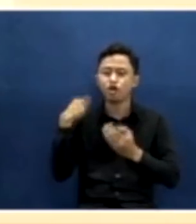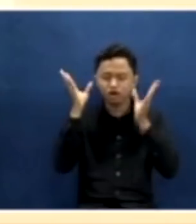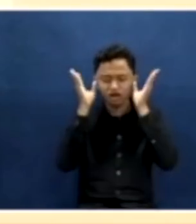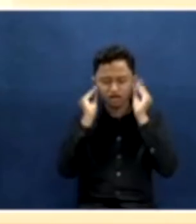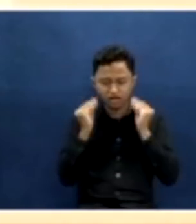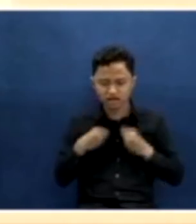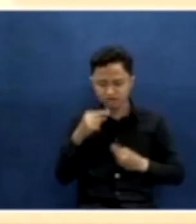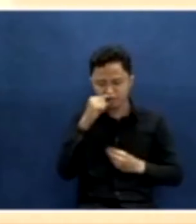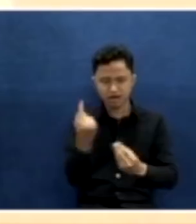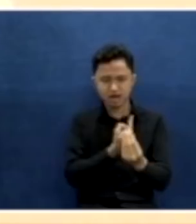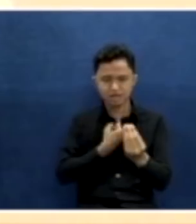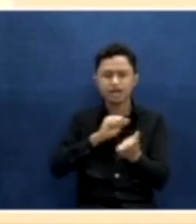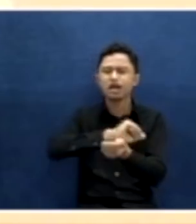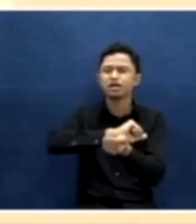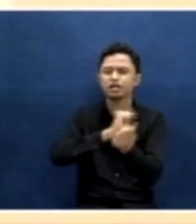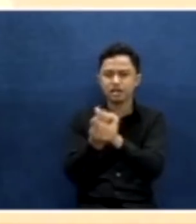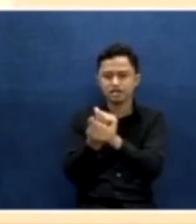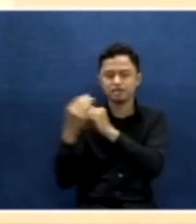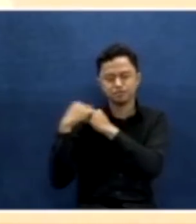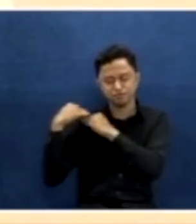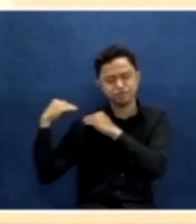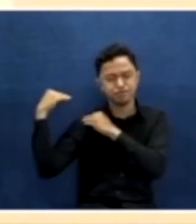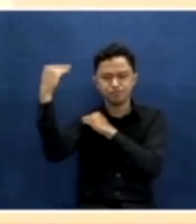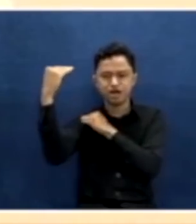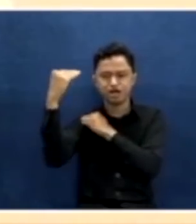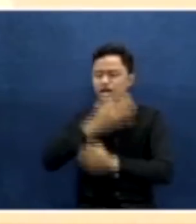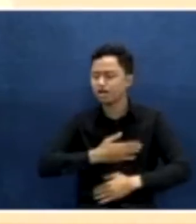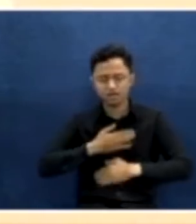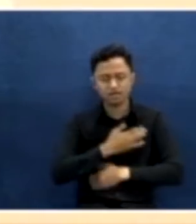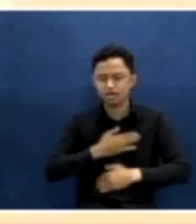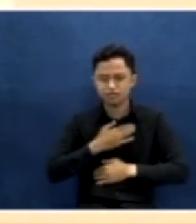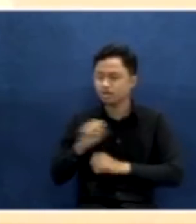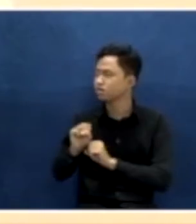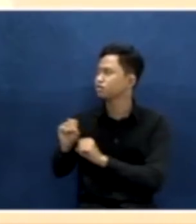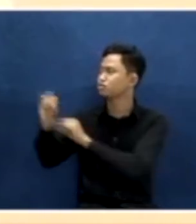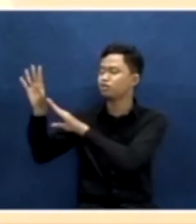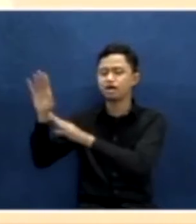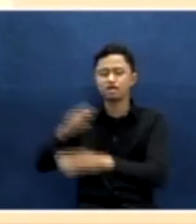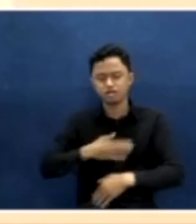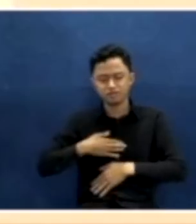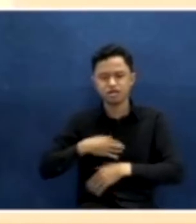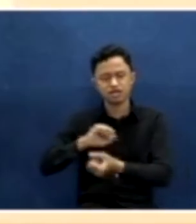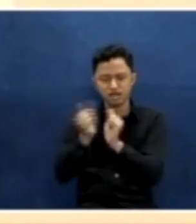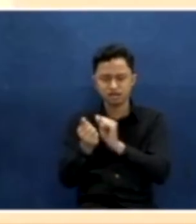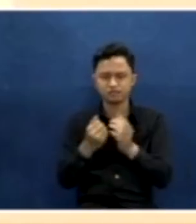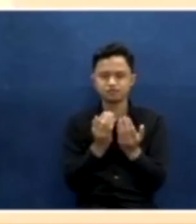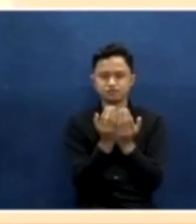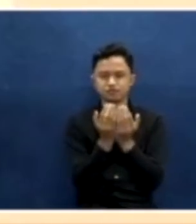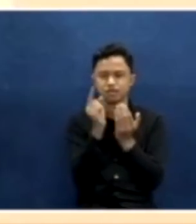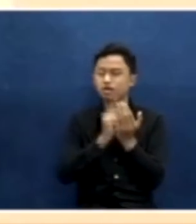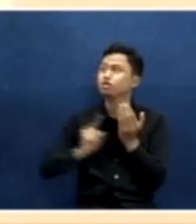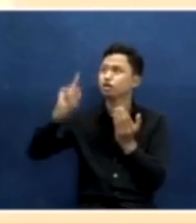keringat mereka dengan kebaikan-kebaikan dan kelapangan kenikmatan urusan mereka Di Surgamu ya Allah ya Allah ya robb yang